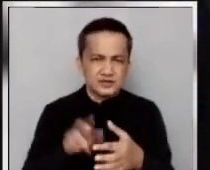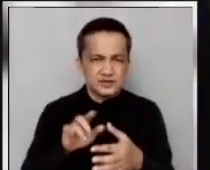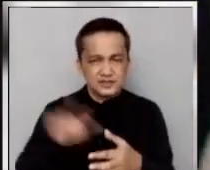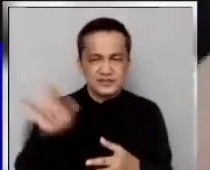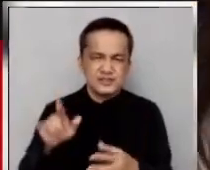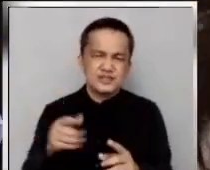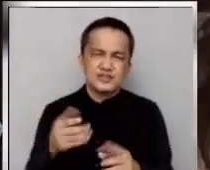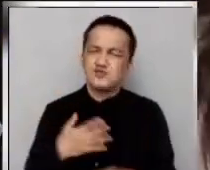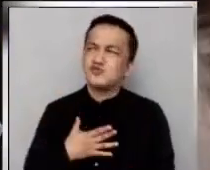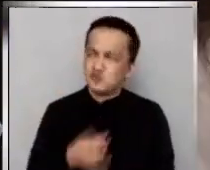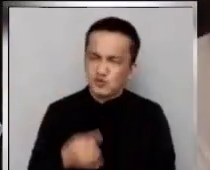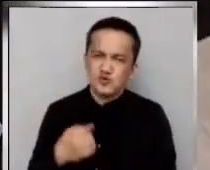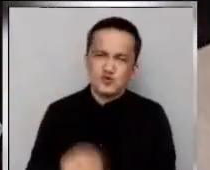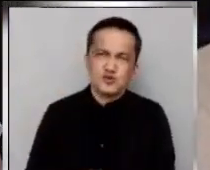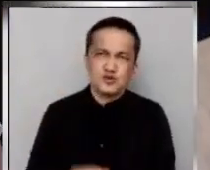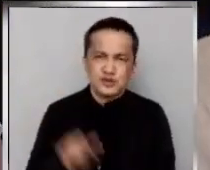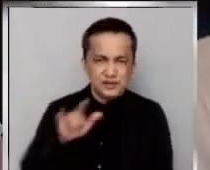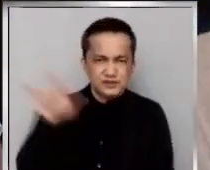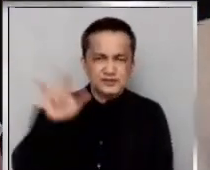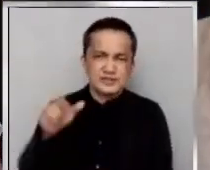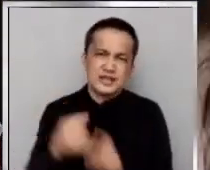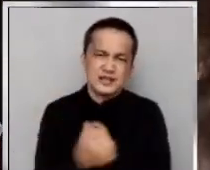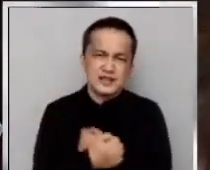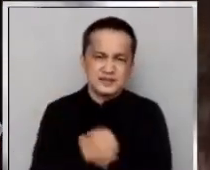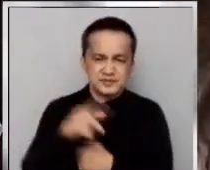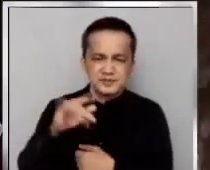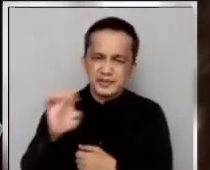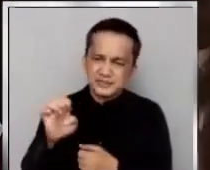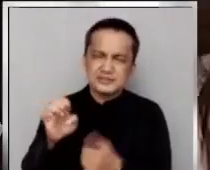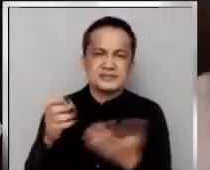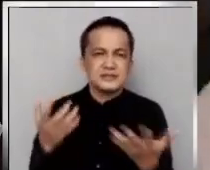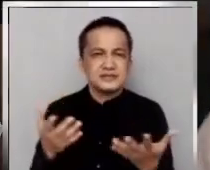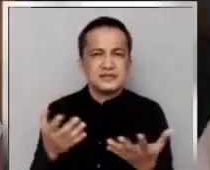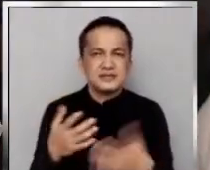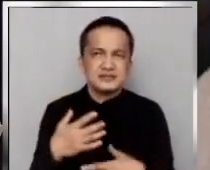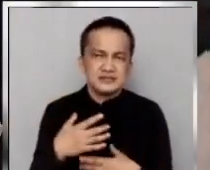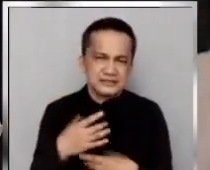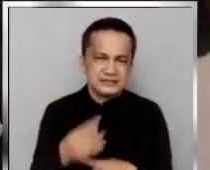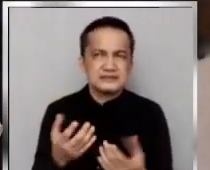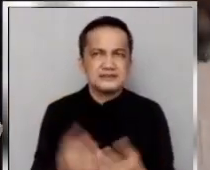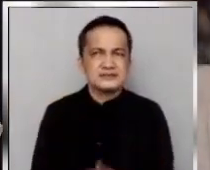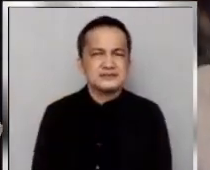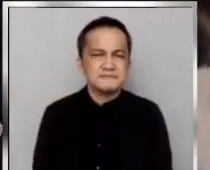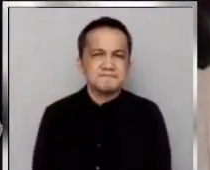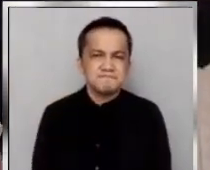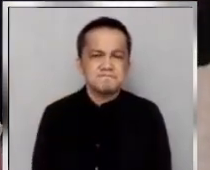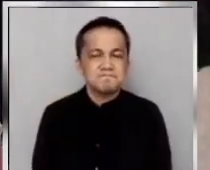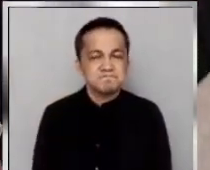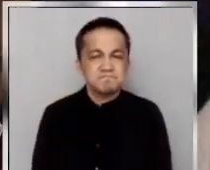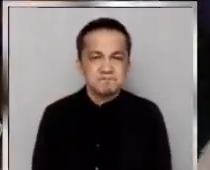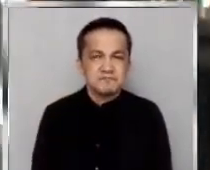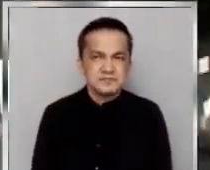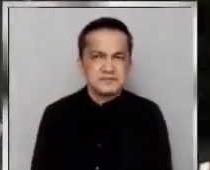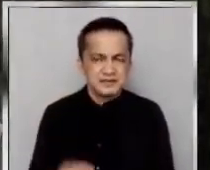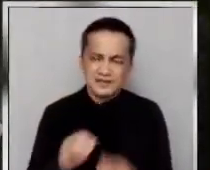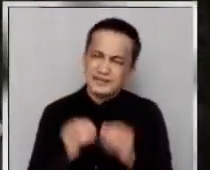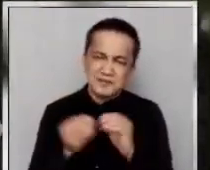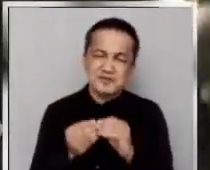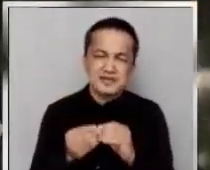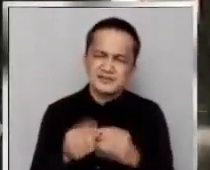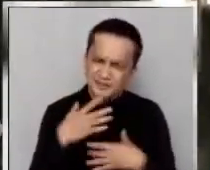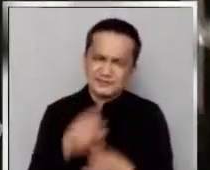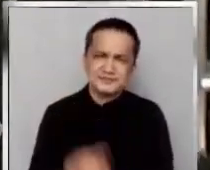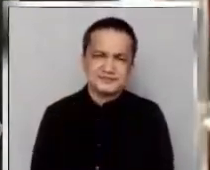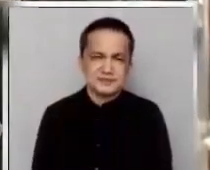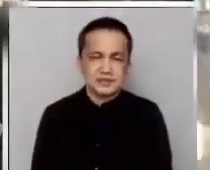aeronautics because I've always loved space. I've always wanted to be an astronaut. And I like numbers. Ang